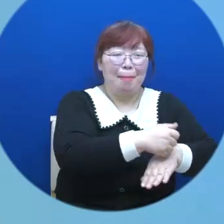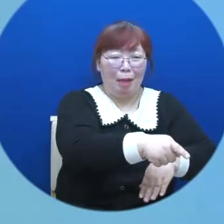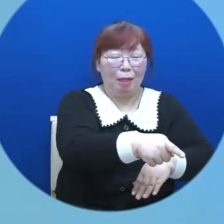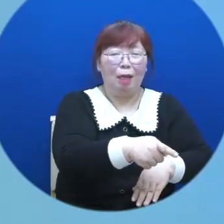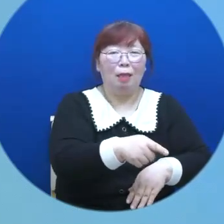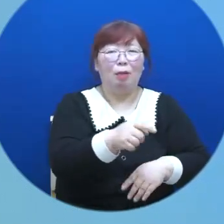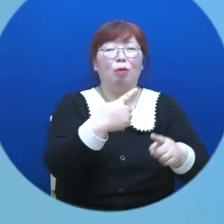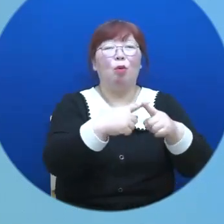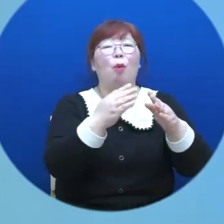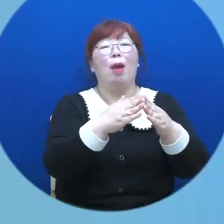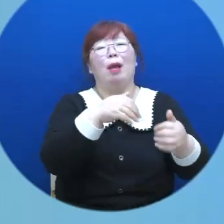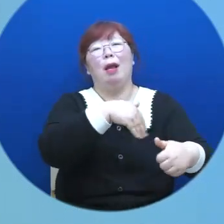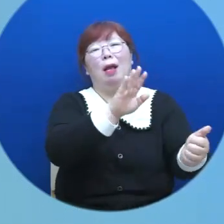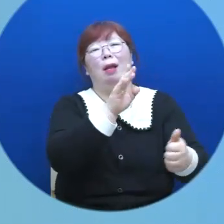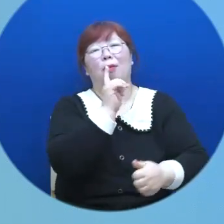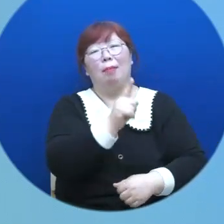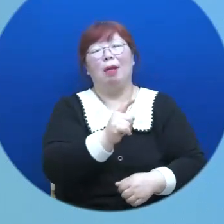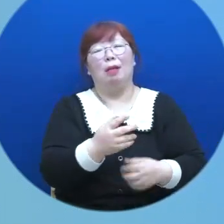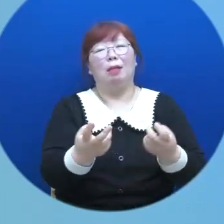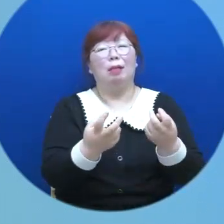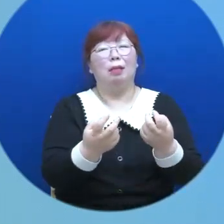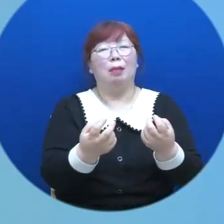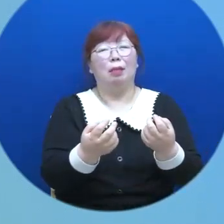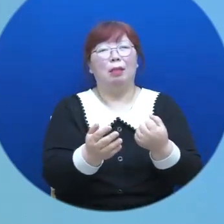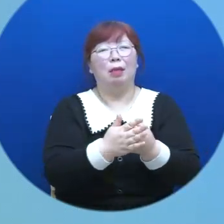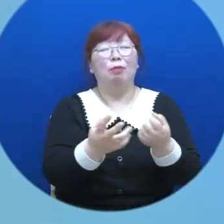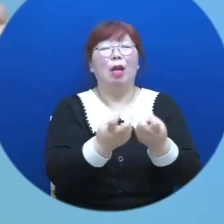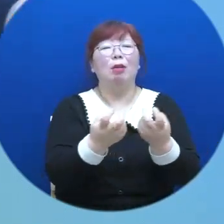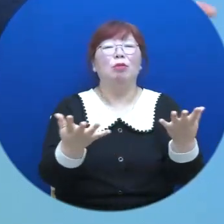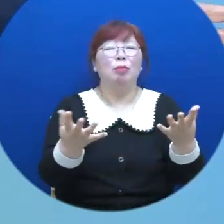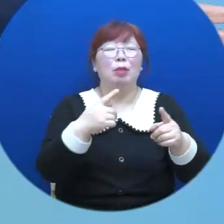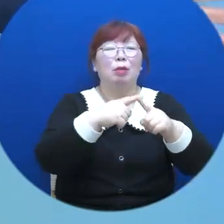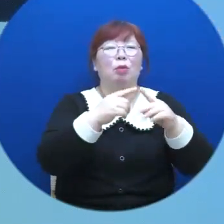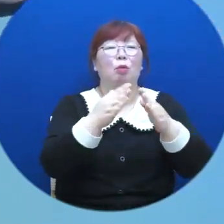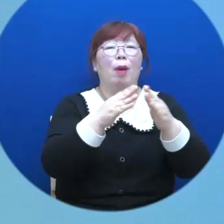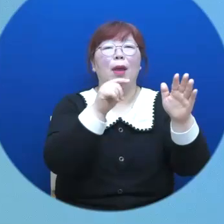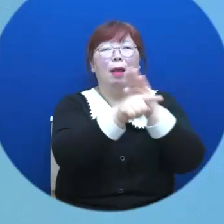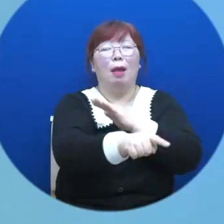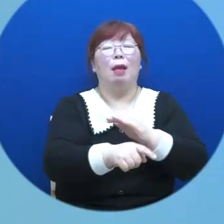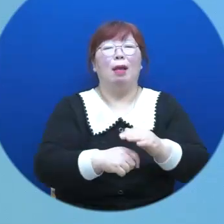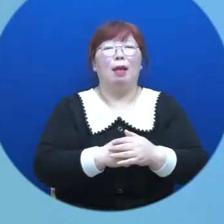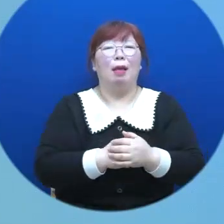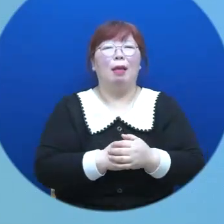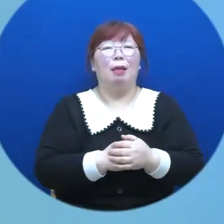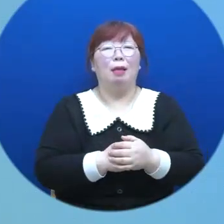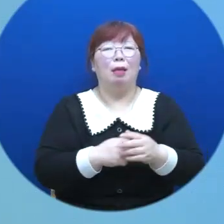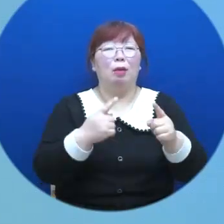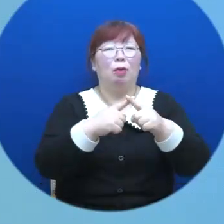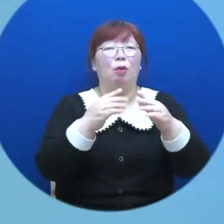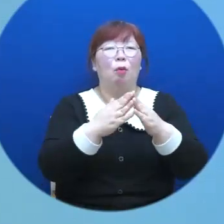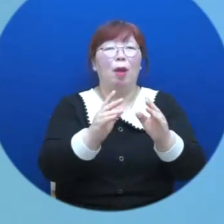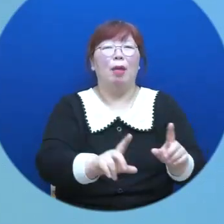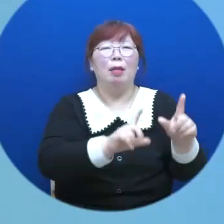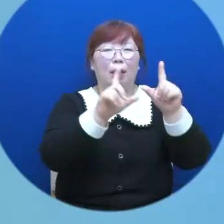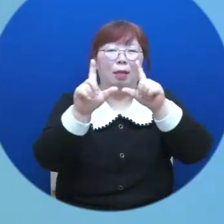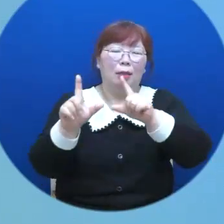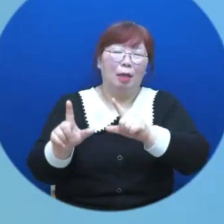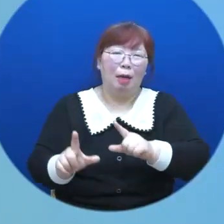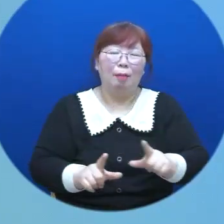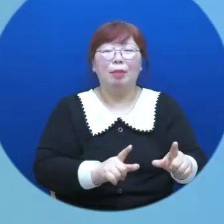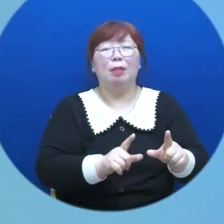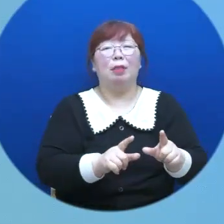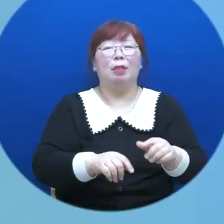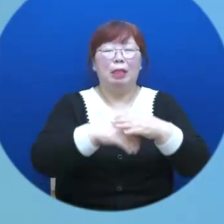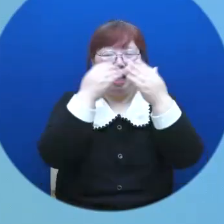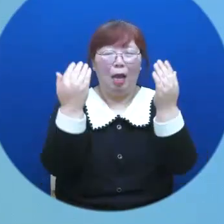거예요. 그러니까 할 수 없으니까 교회를 갔는데, 교회 가니까 교회 사람들 자기 가족 다 알잖아요.